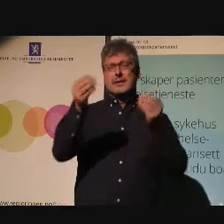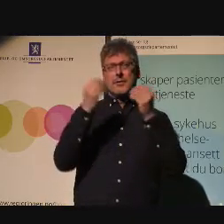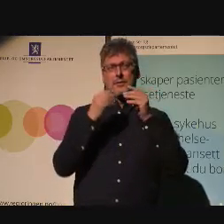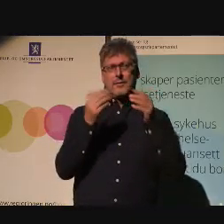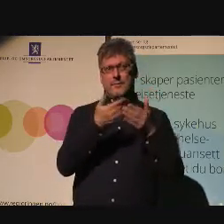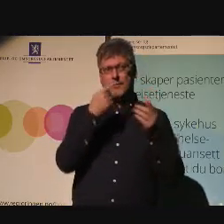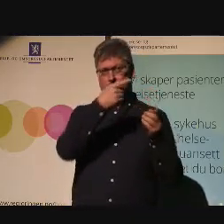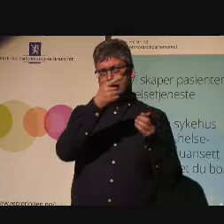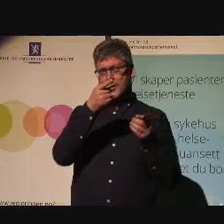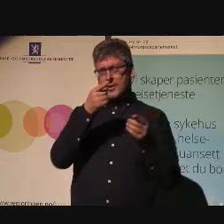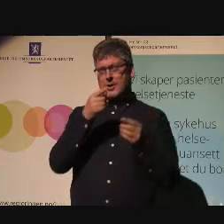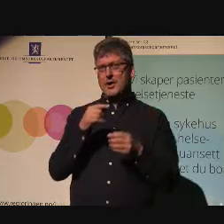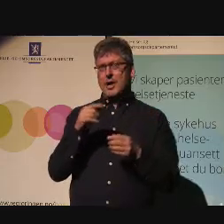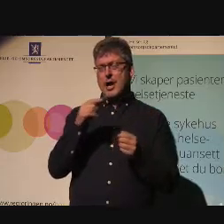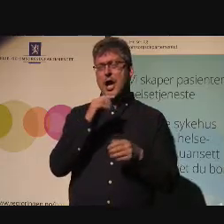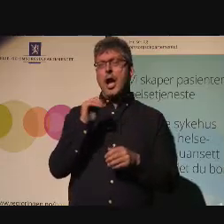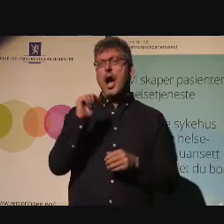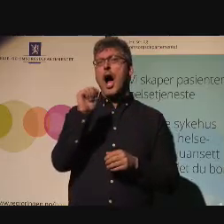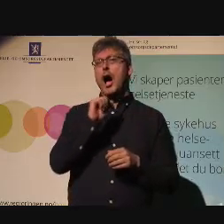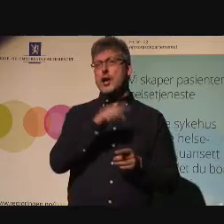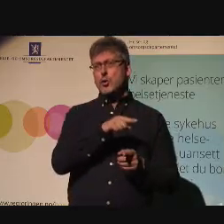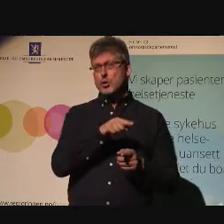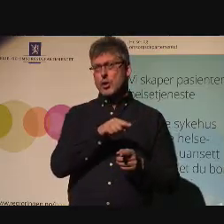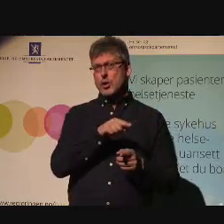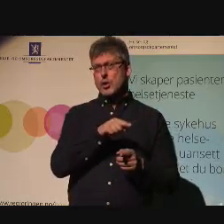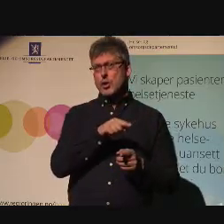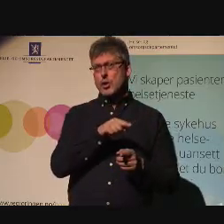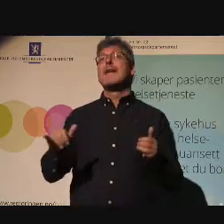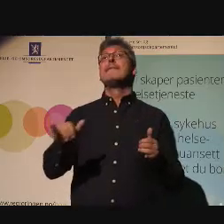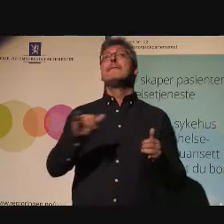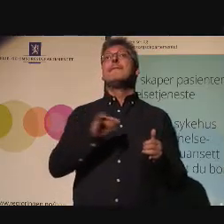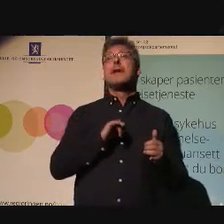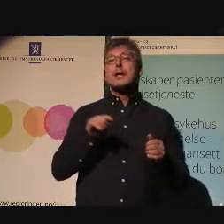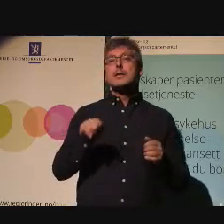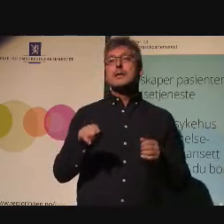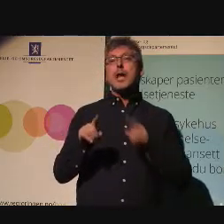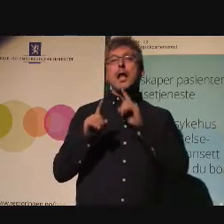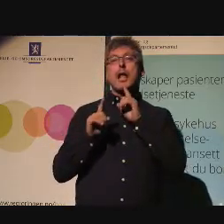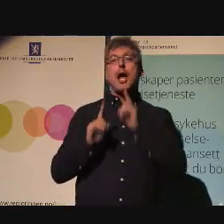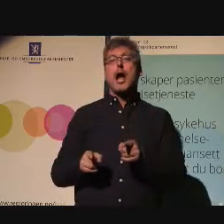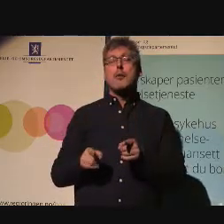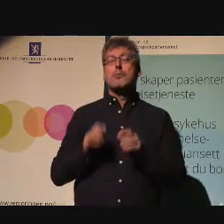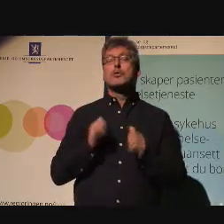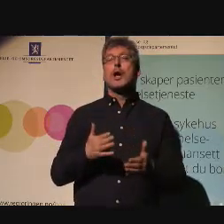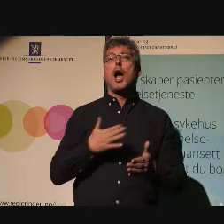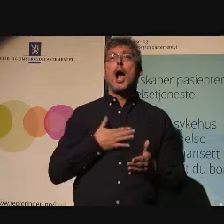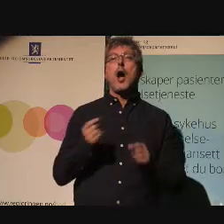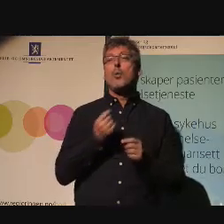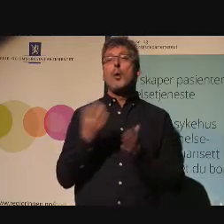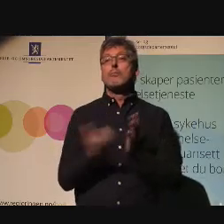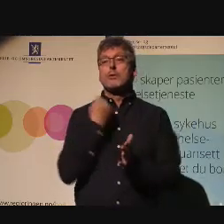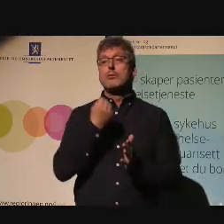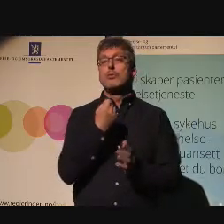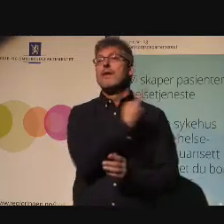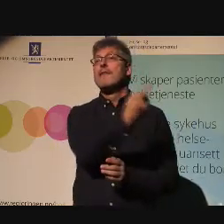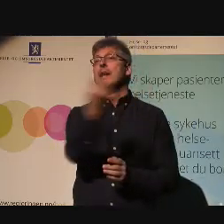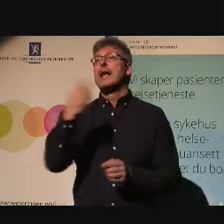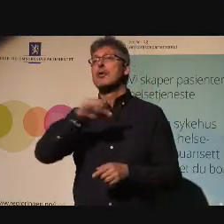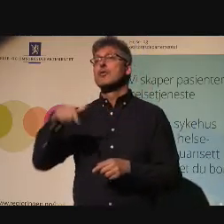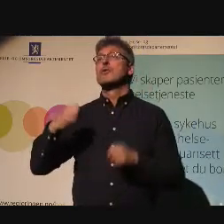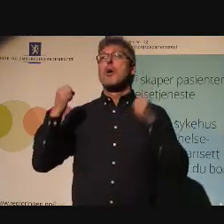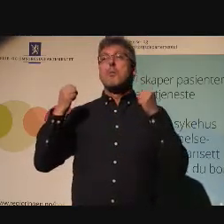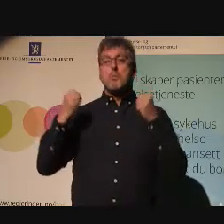dag. For skal det å lese denne rapporten ha noen verdi for den enkelte av oss, så må vi også tørre å